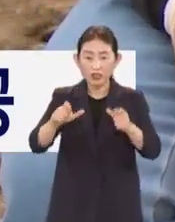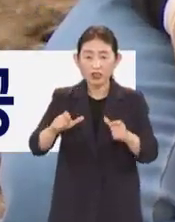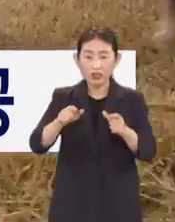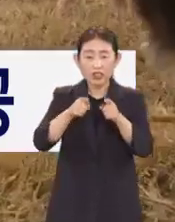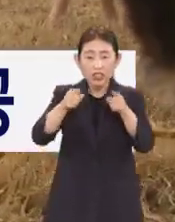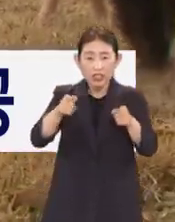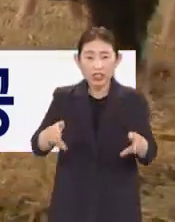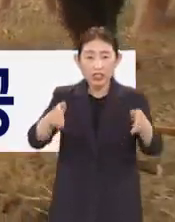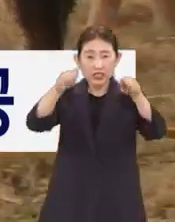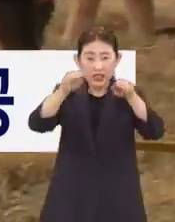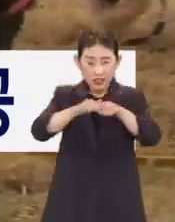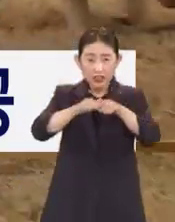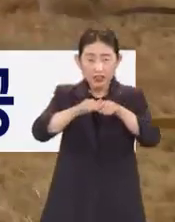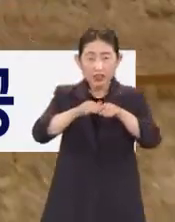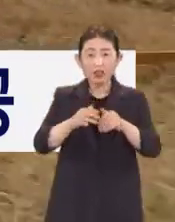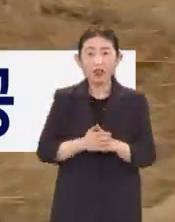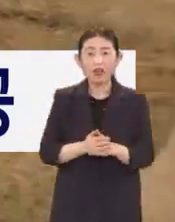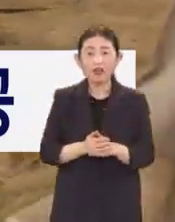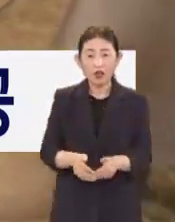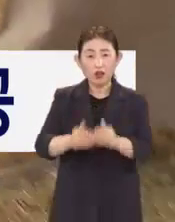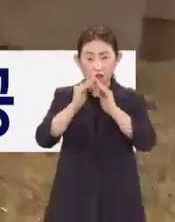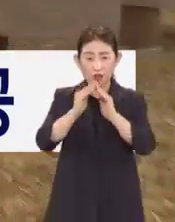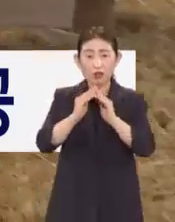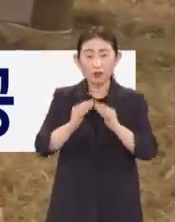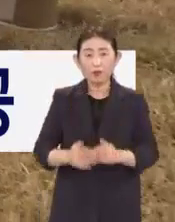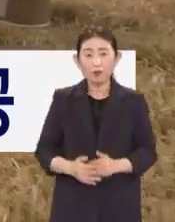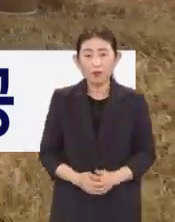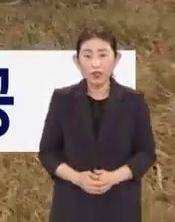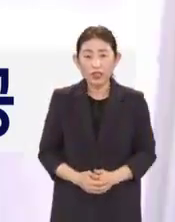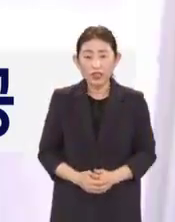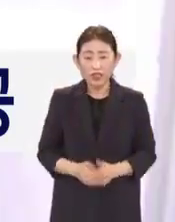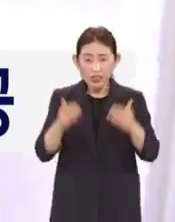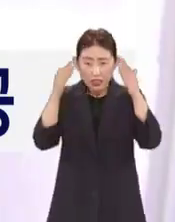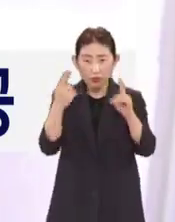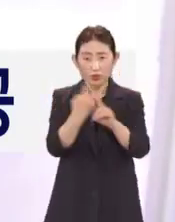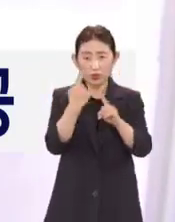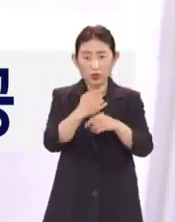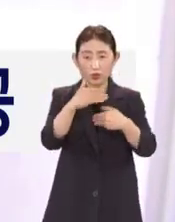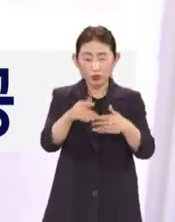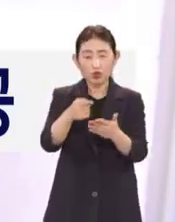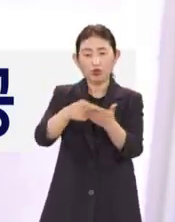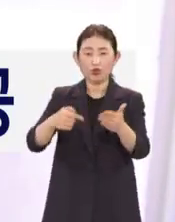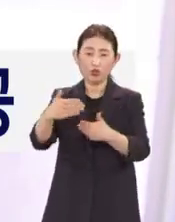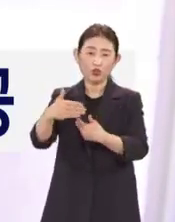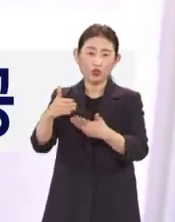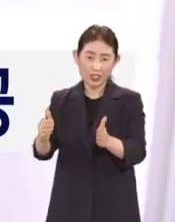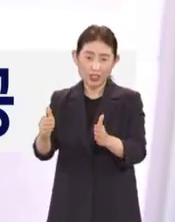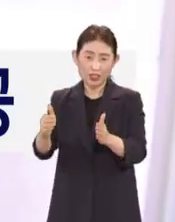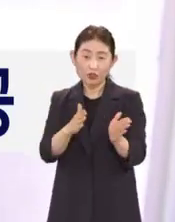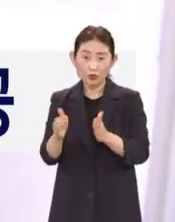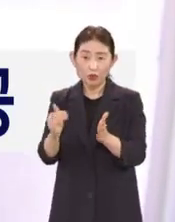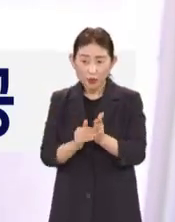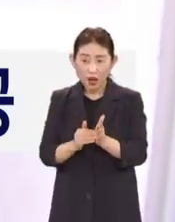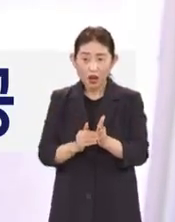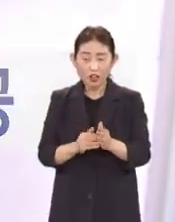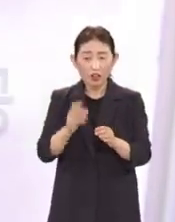1층 연면적 780 제곱미터로 건립되며 집중 치료실과 수술실 등의 의료 공간과